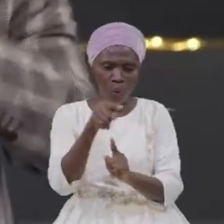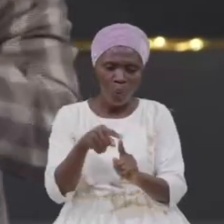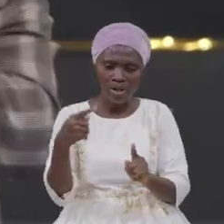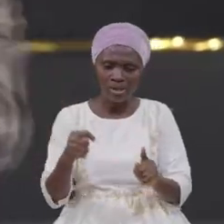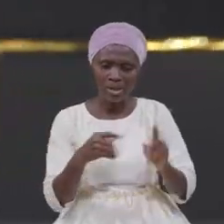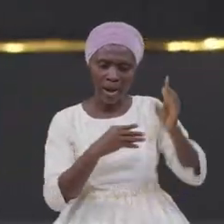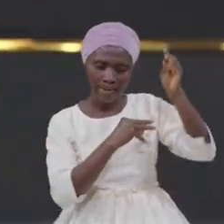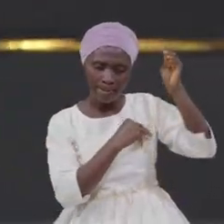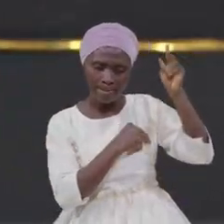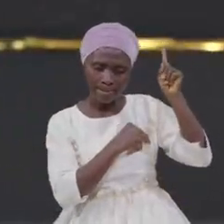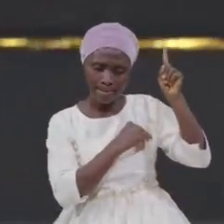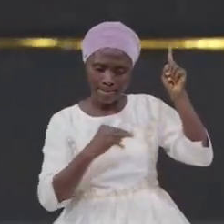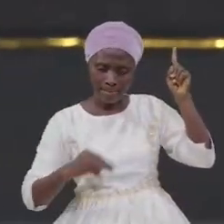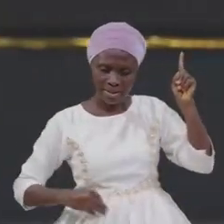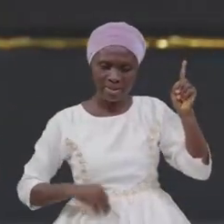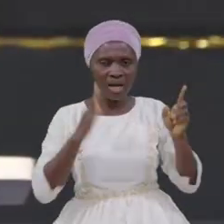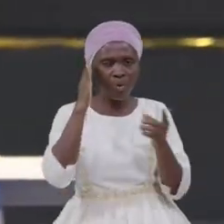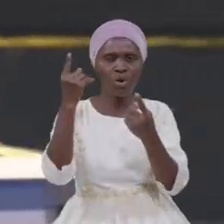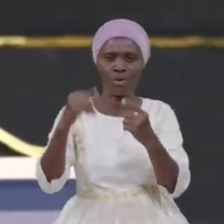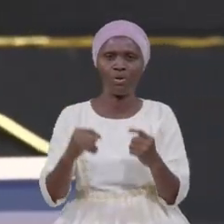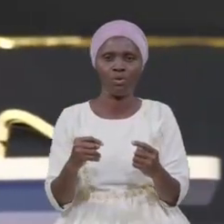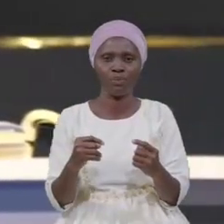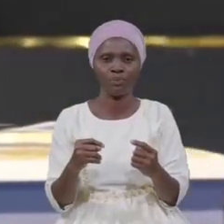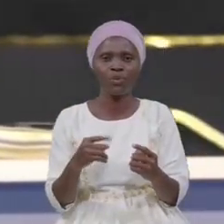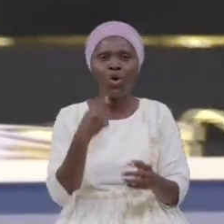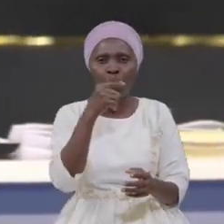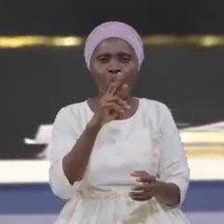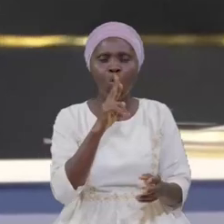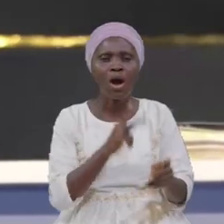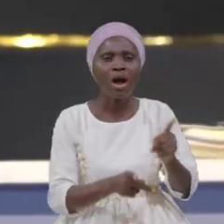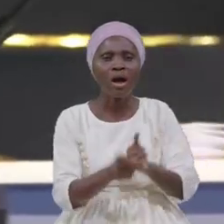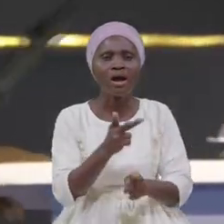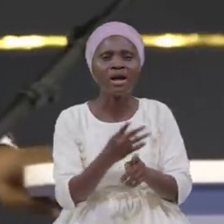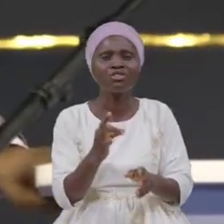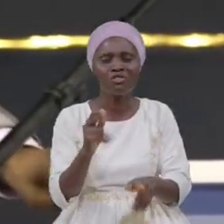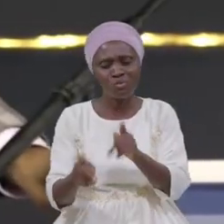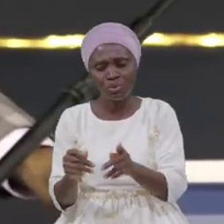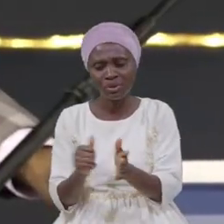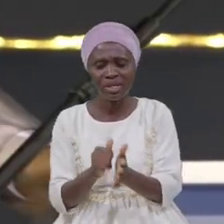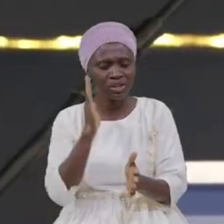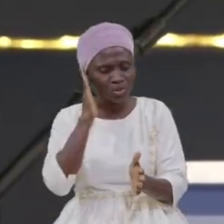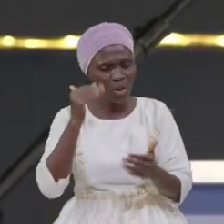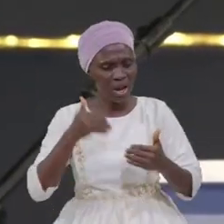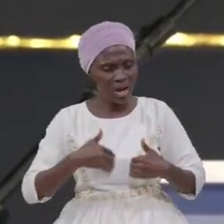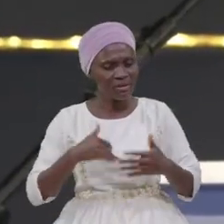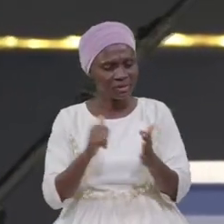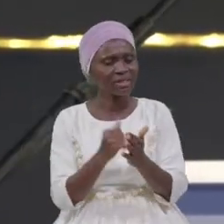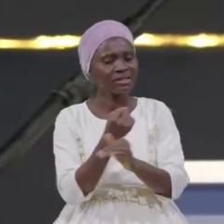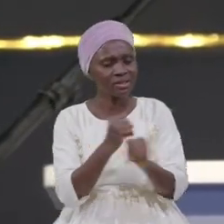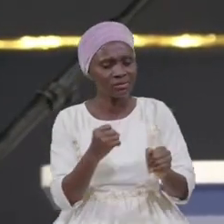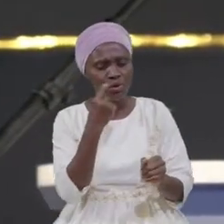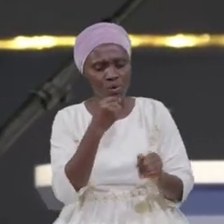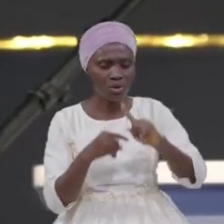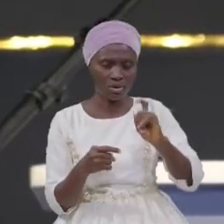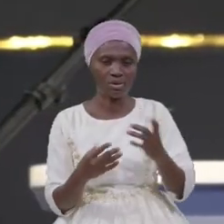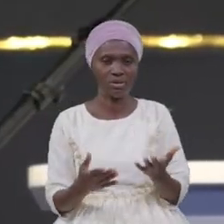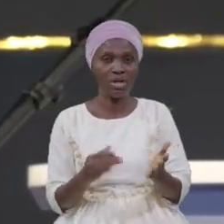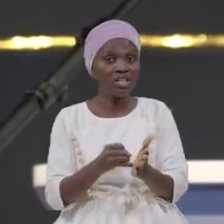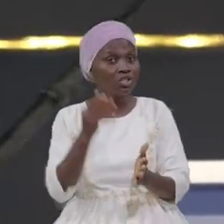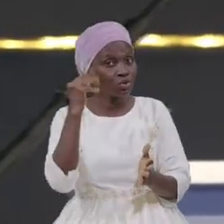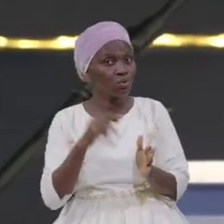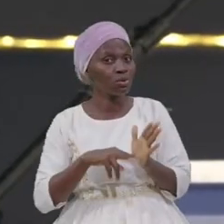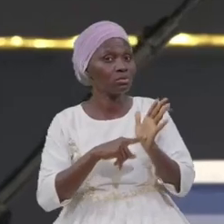viendra, qui sont les personnes qui auront ce salut. Cela a